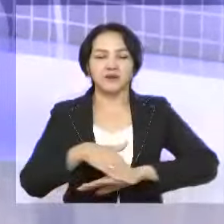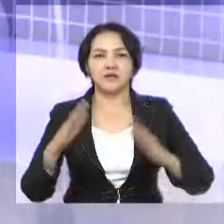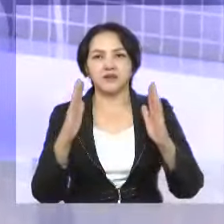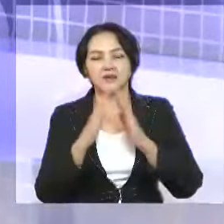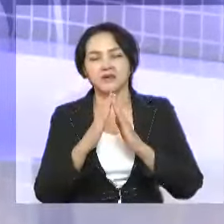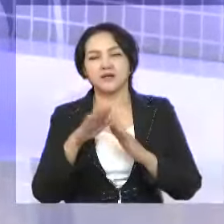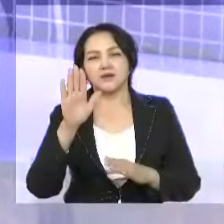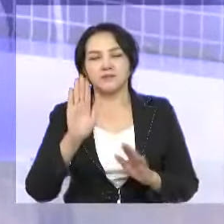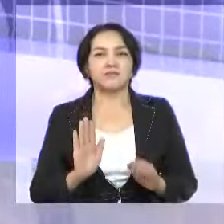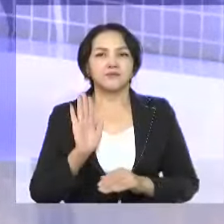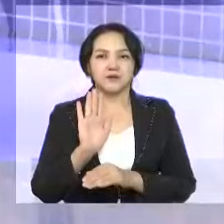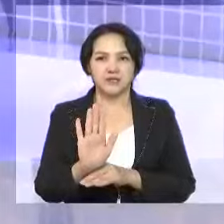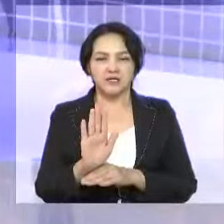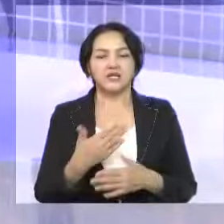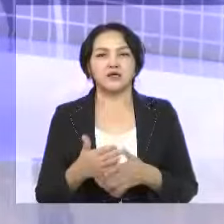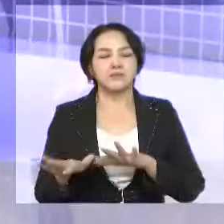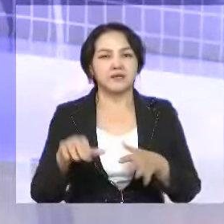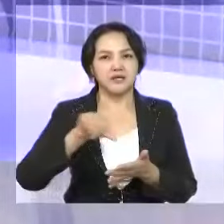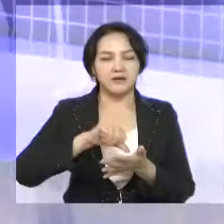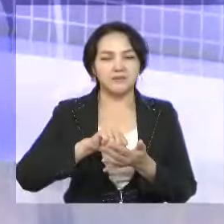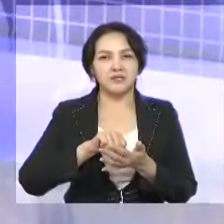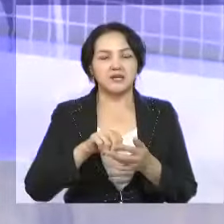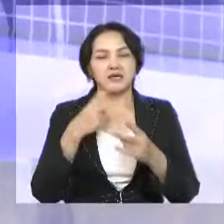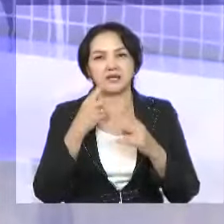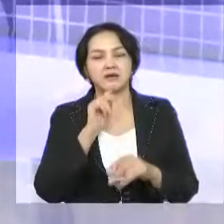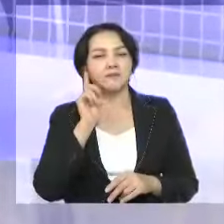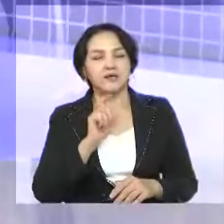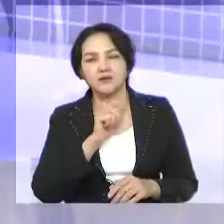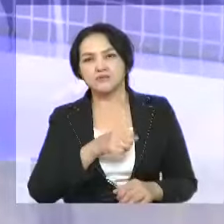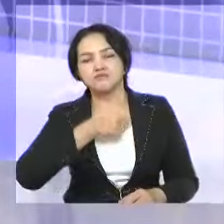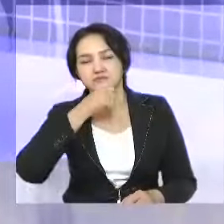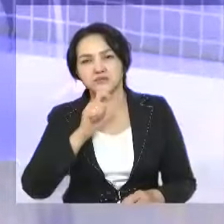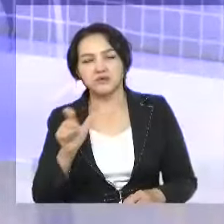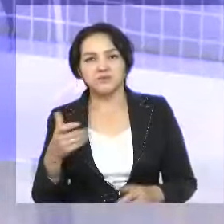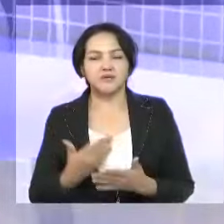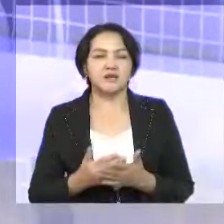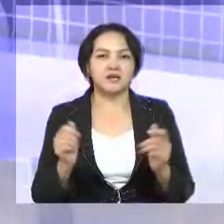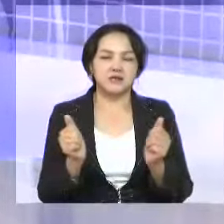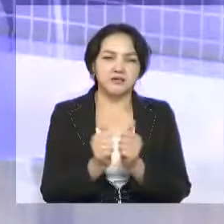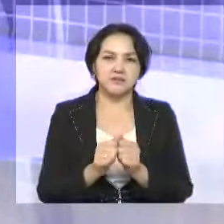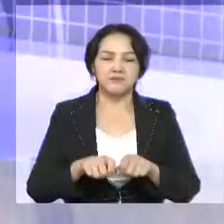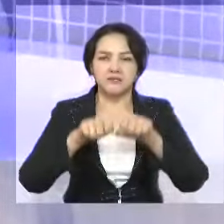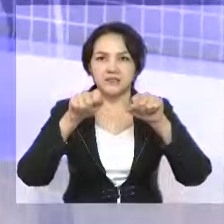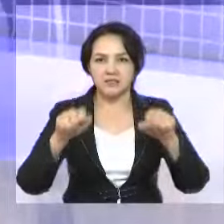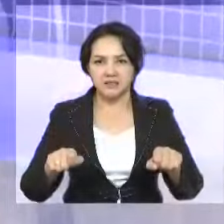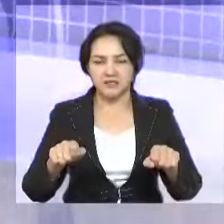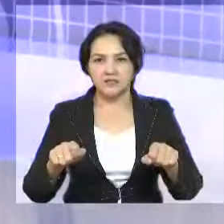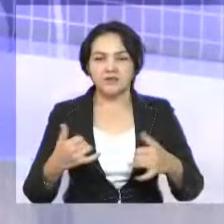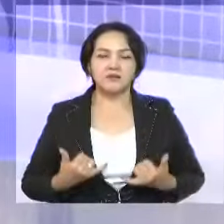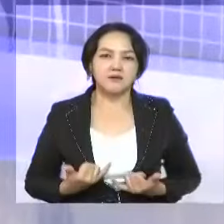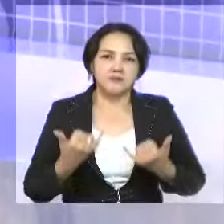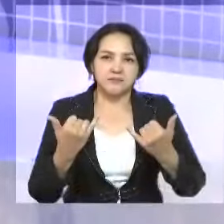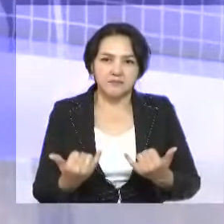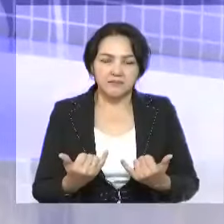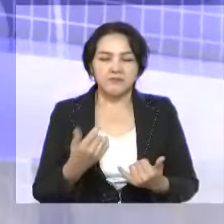үйдің қабырғасына ілінді. Игі шараға қатысқан көнекөз қариялар мен жақындары ескерткіш тақтаның ашылуы ардагерге деген